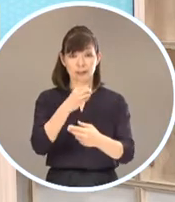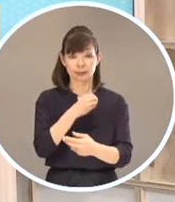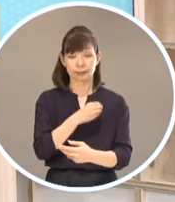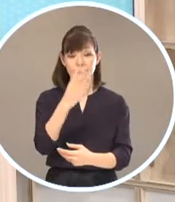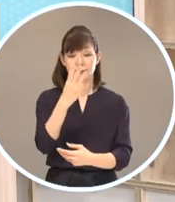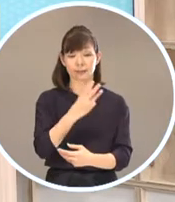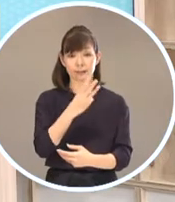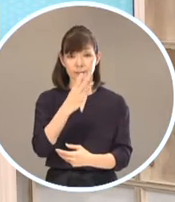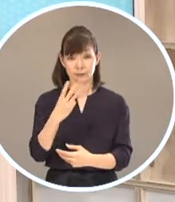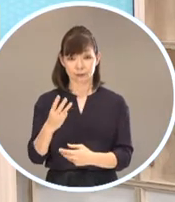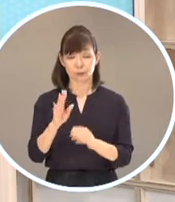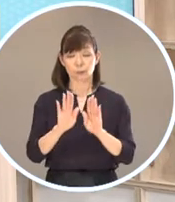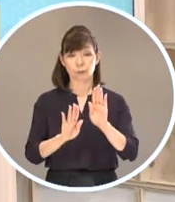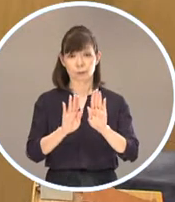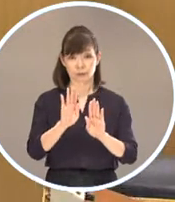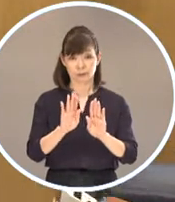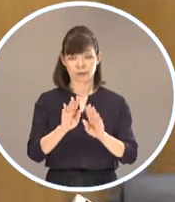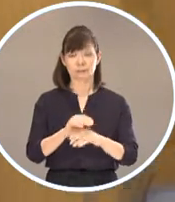議員の皆さんです。